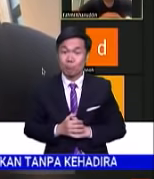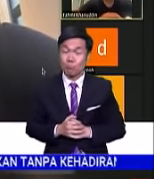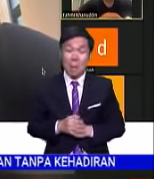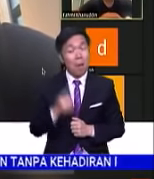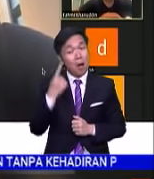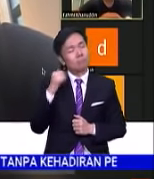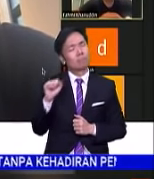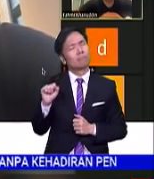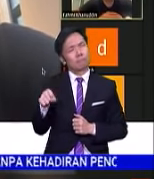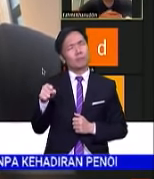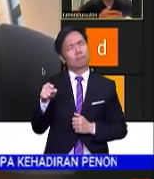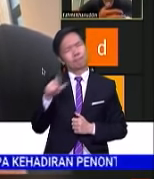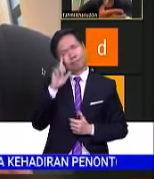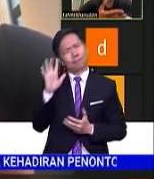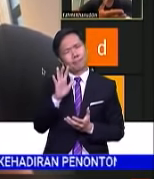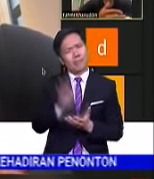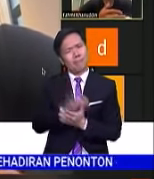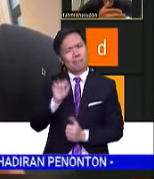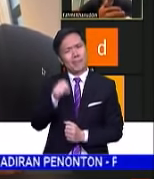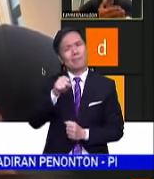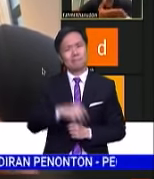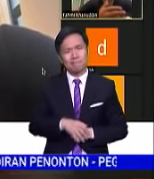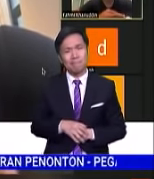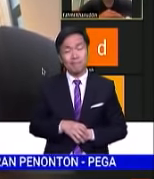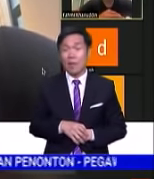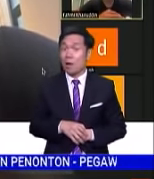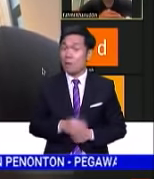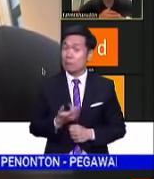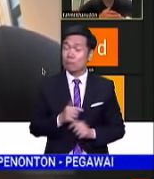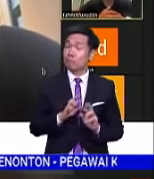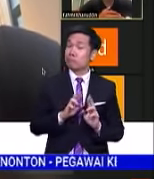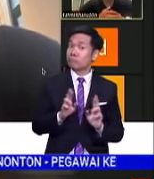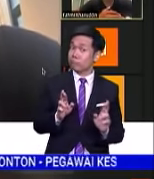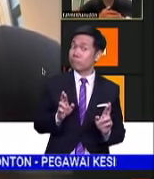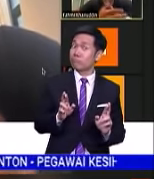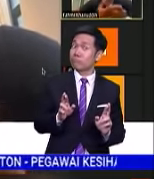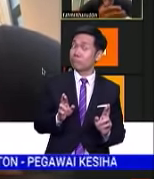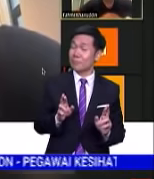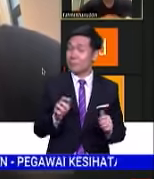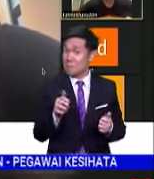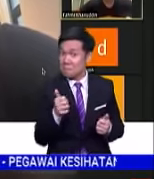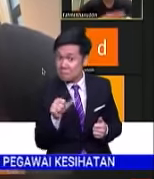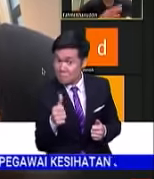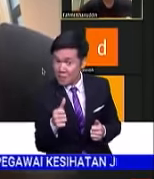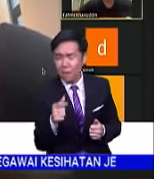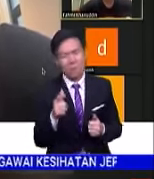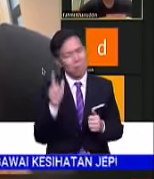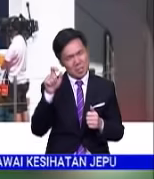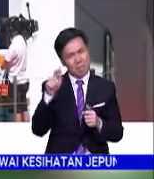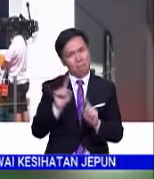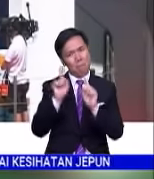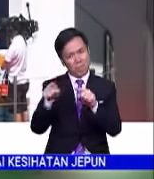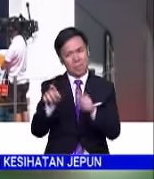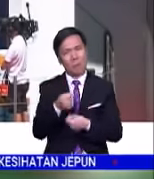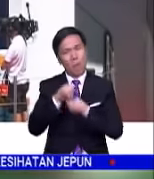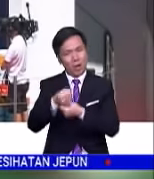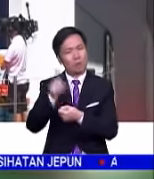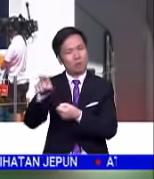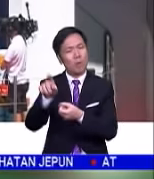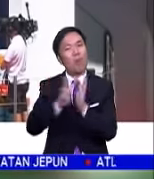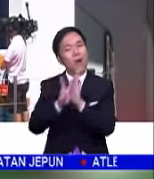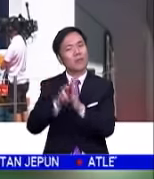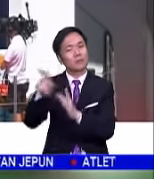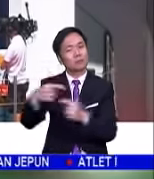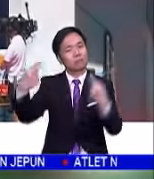So saya yakin ready or bersedia atau tidak, kita kena letak dia kat sana. Terdahulu